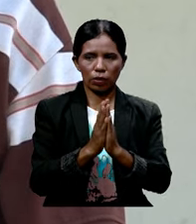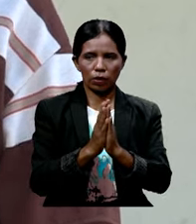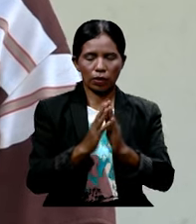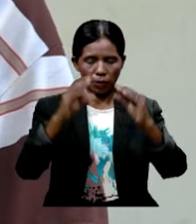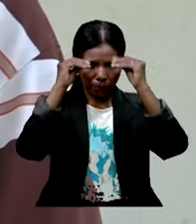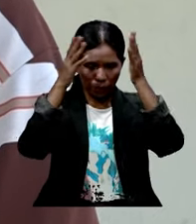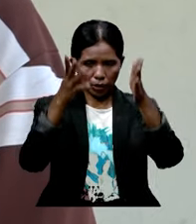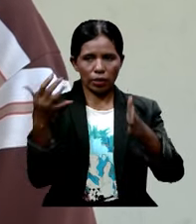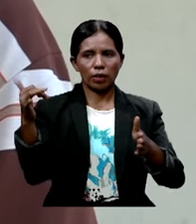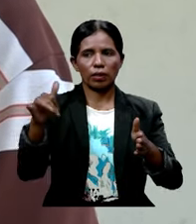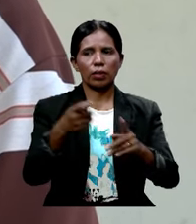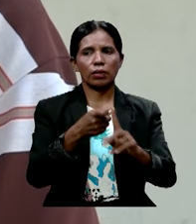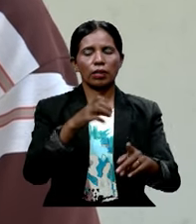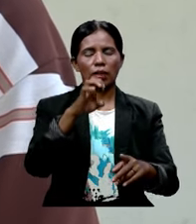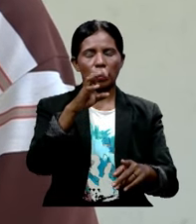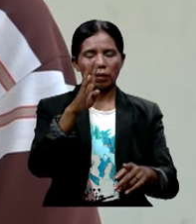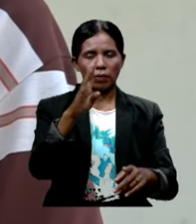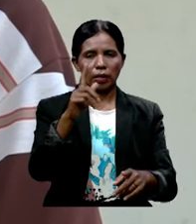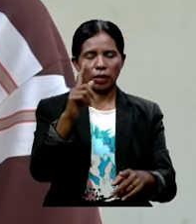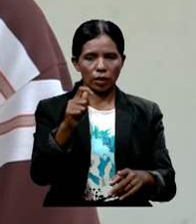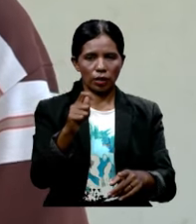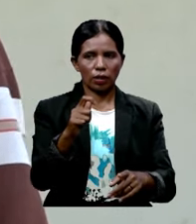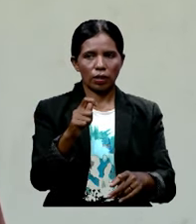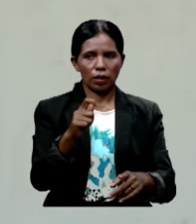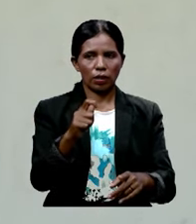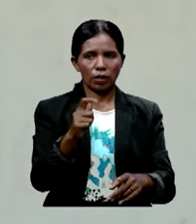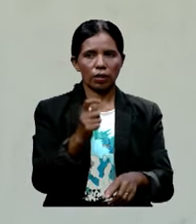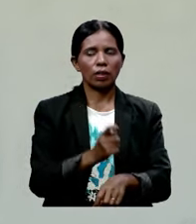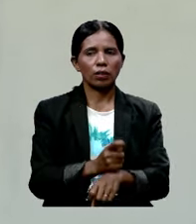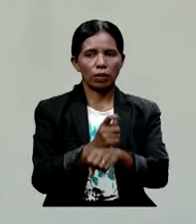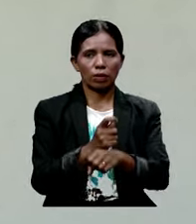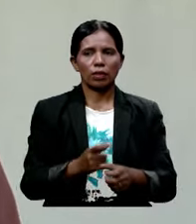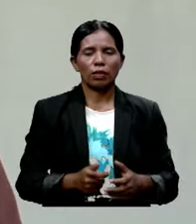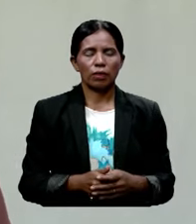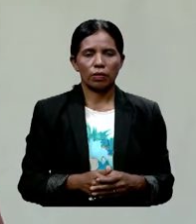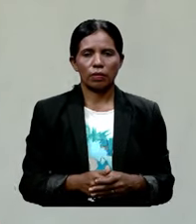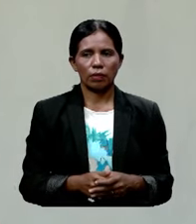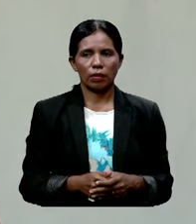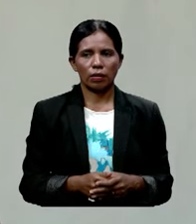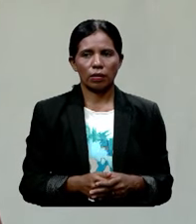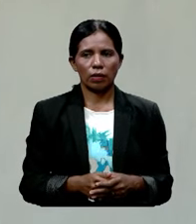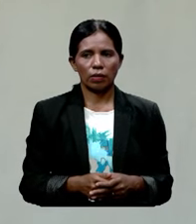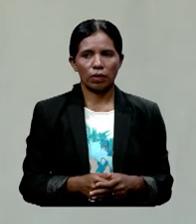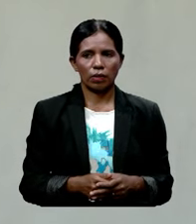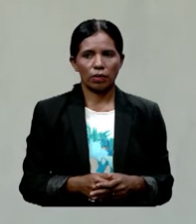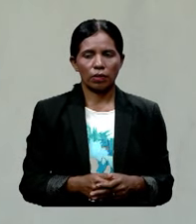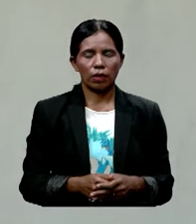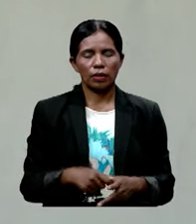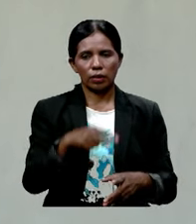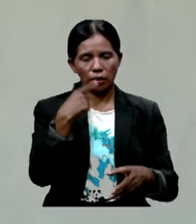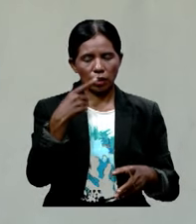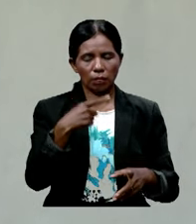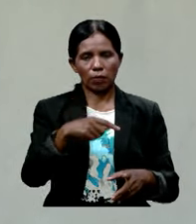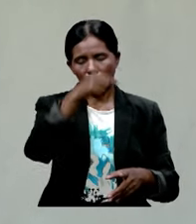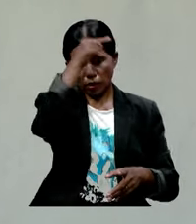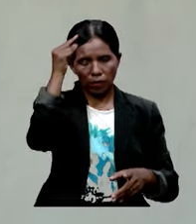husi e betene beke ramata no ya ijasa esata mai